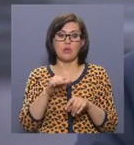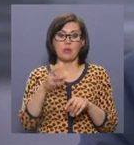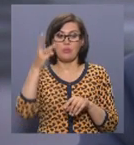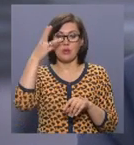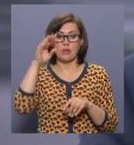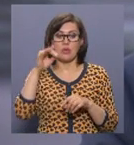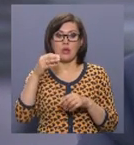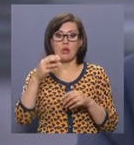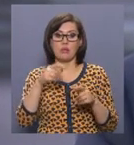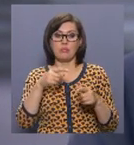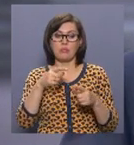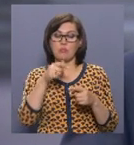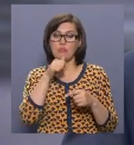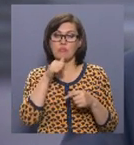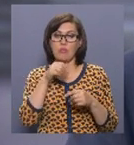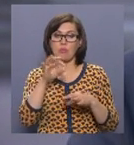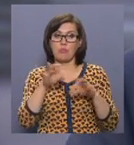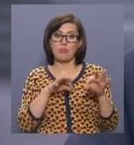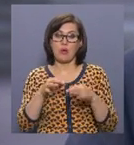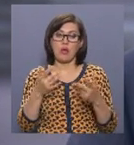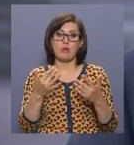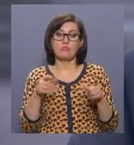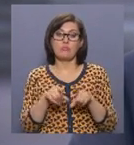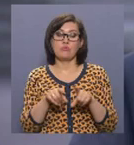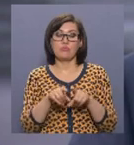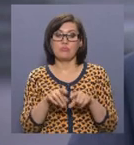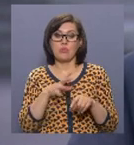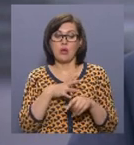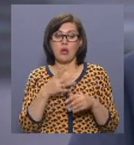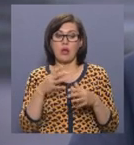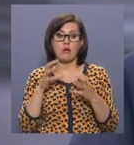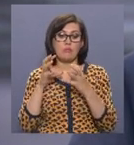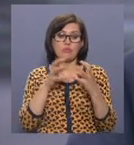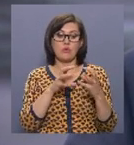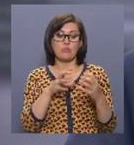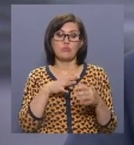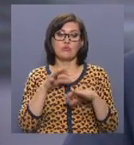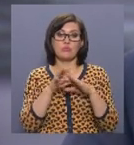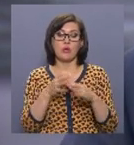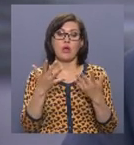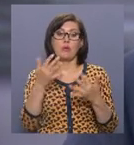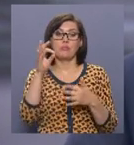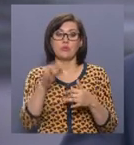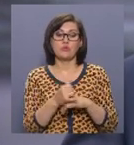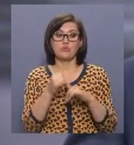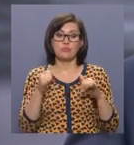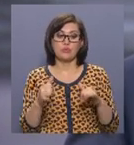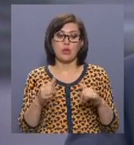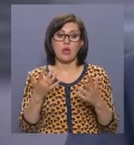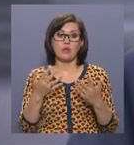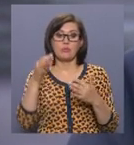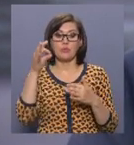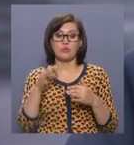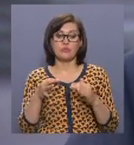модельде моделировать етіп айландырып көреді. Оның қаншалықты жәндегі автобустардың жүруіне қанша процентке көбейтеді, қанша